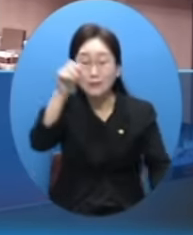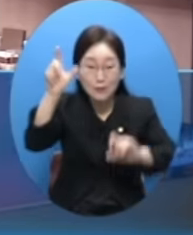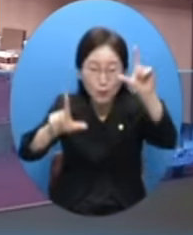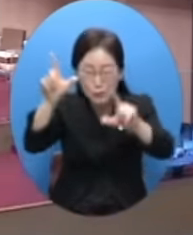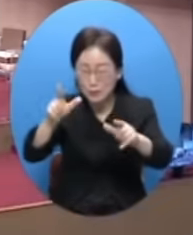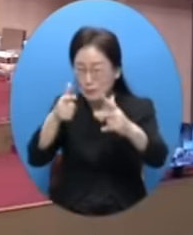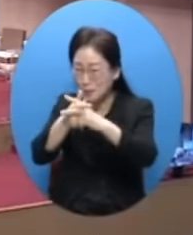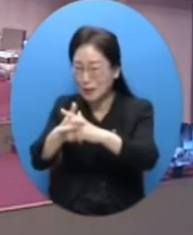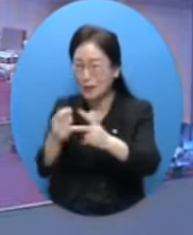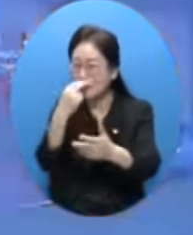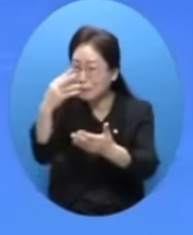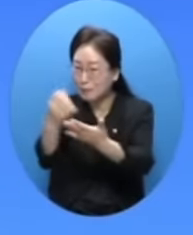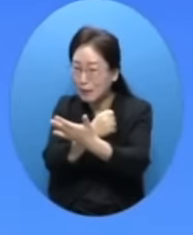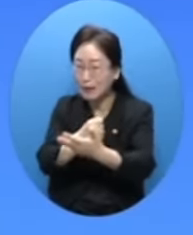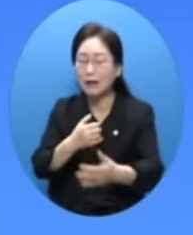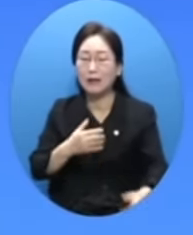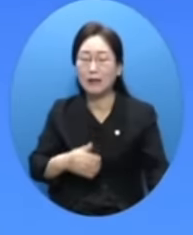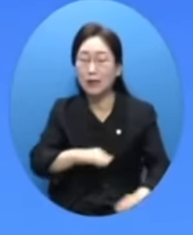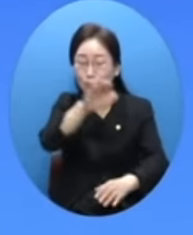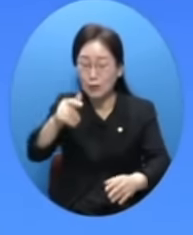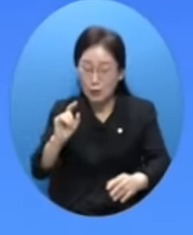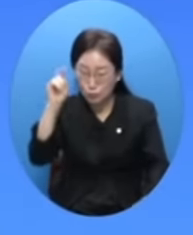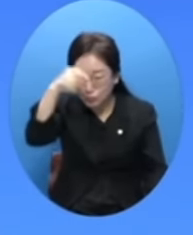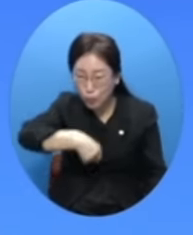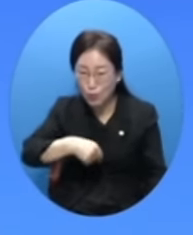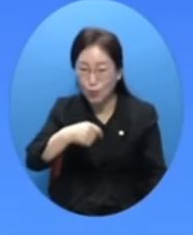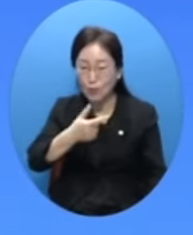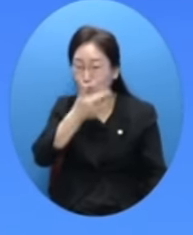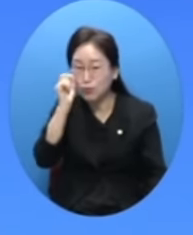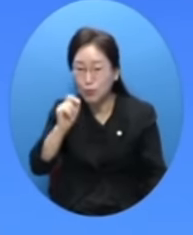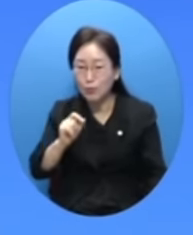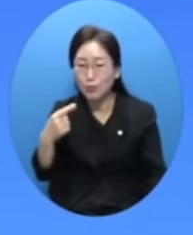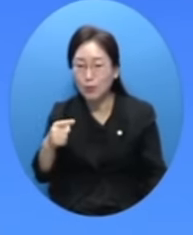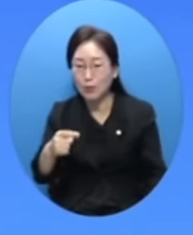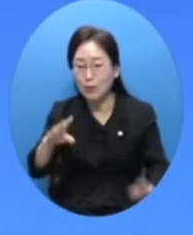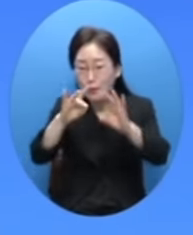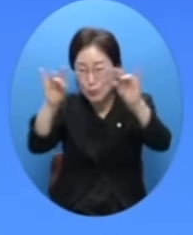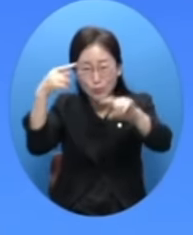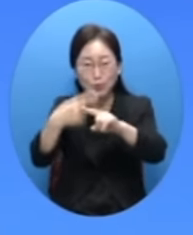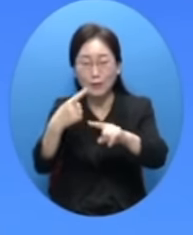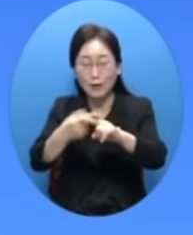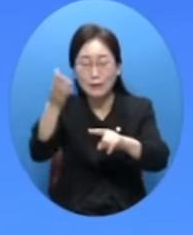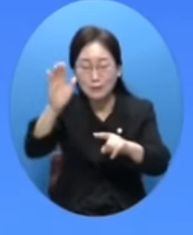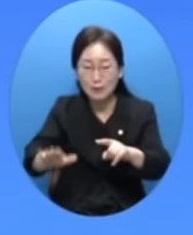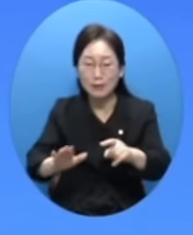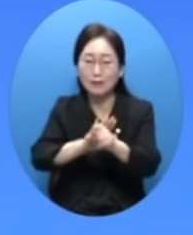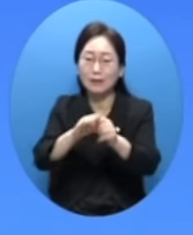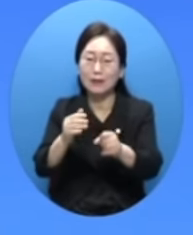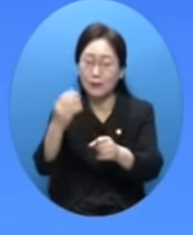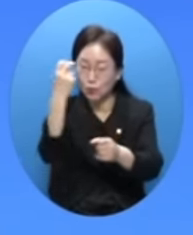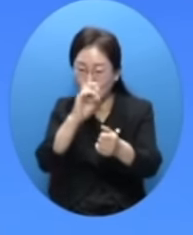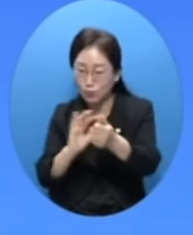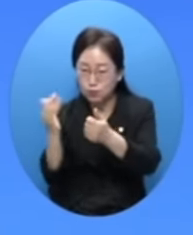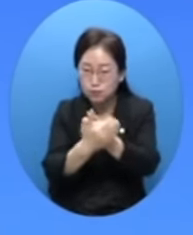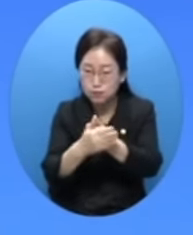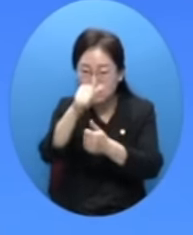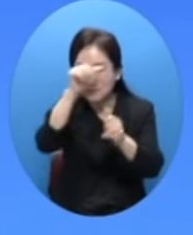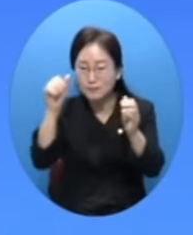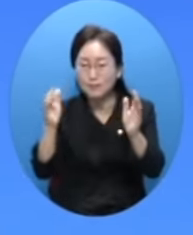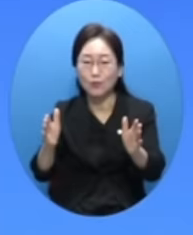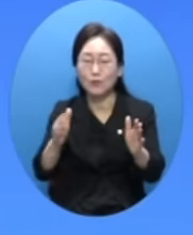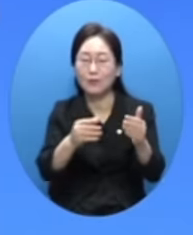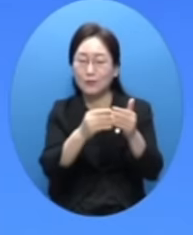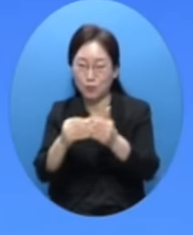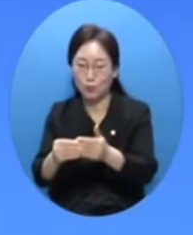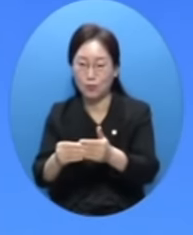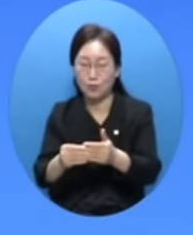아시고 우리가 부족하고 먼지 같은 존재임에도 불구하고 우리를 사랑하시고 우리를 돌보시고 우리의 일생을 인도해 주시는 것입니다.